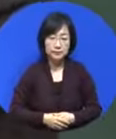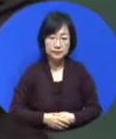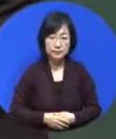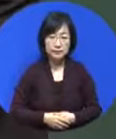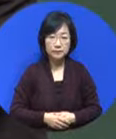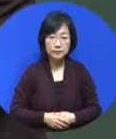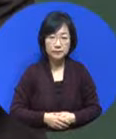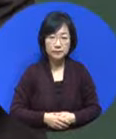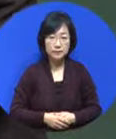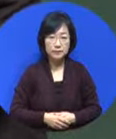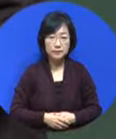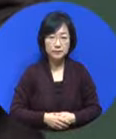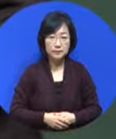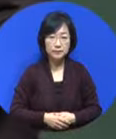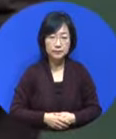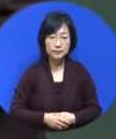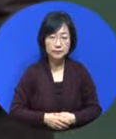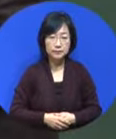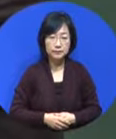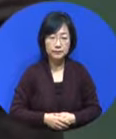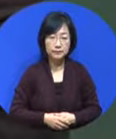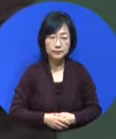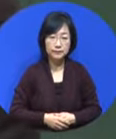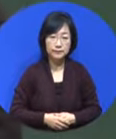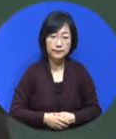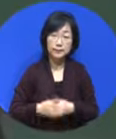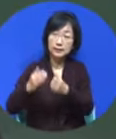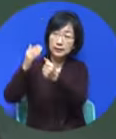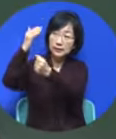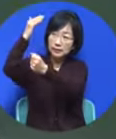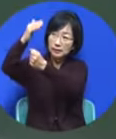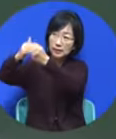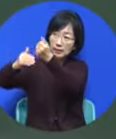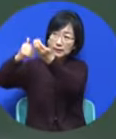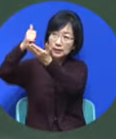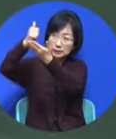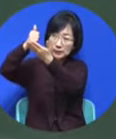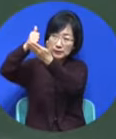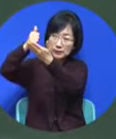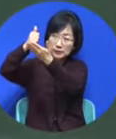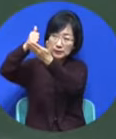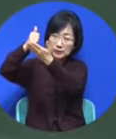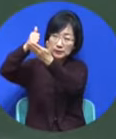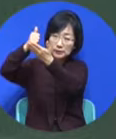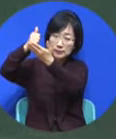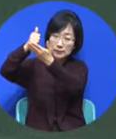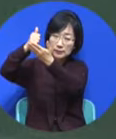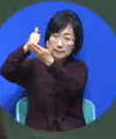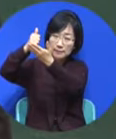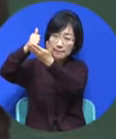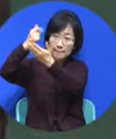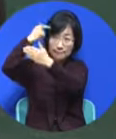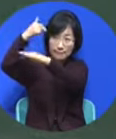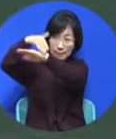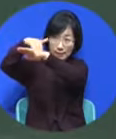깨달아라 하나이에게 주신 하나의 획을으로